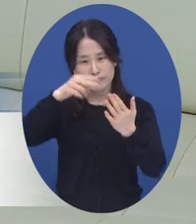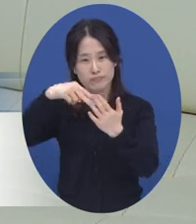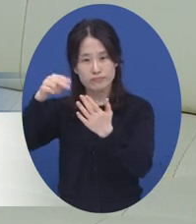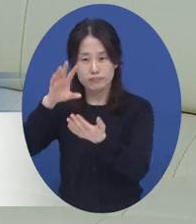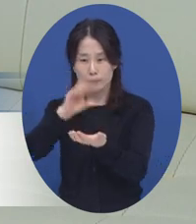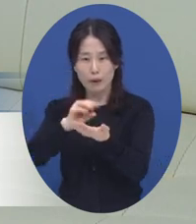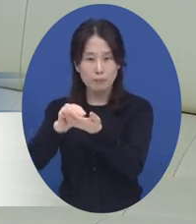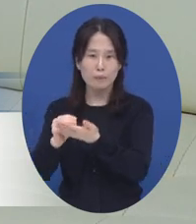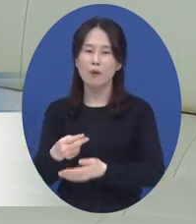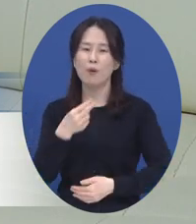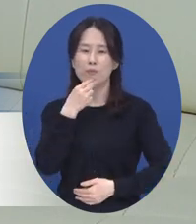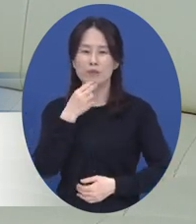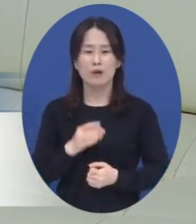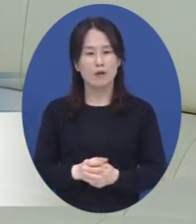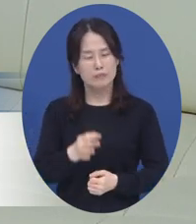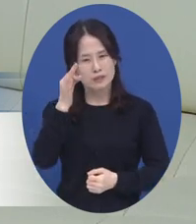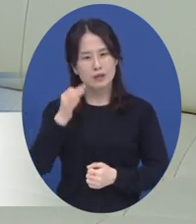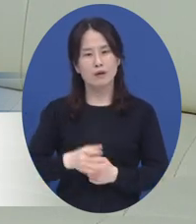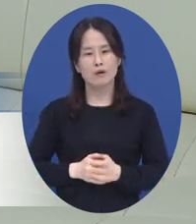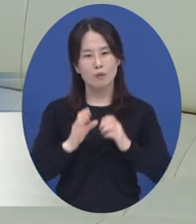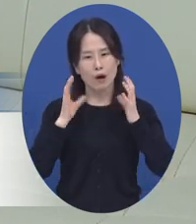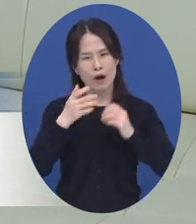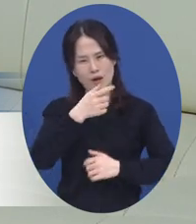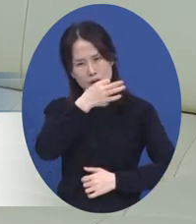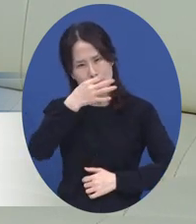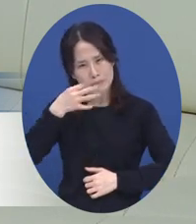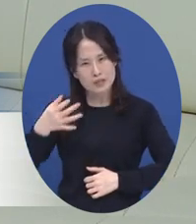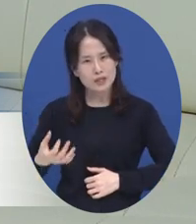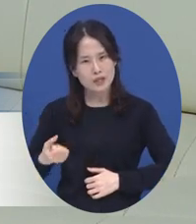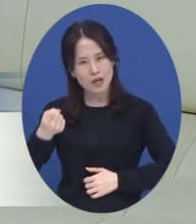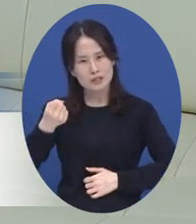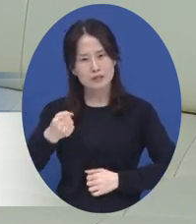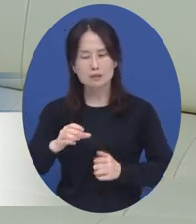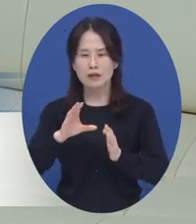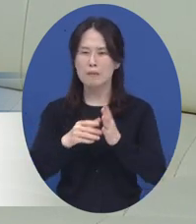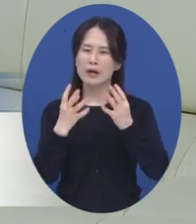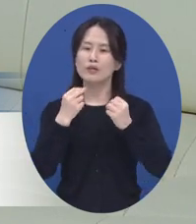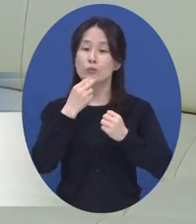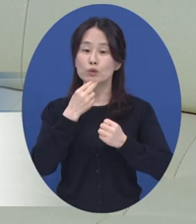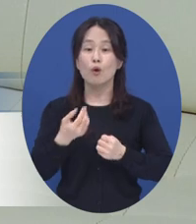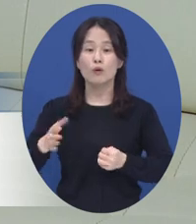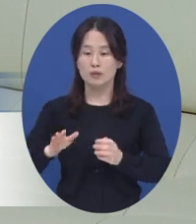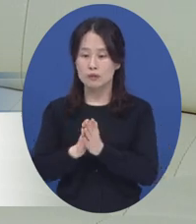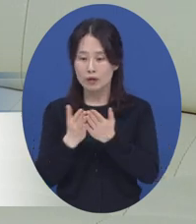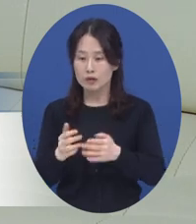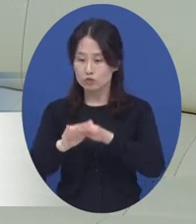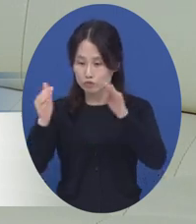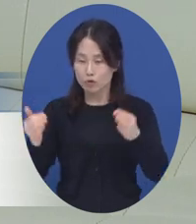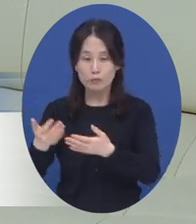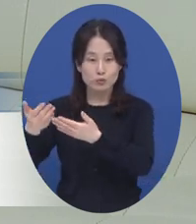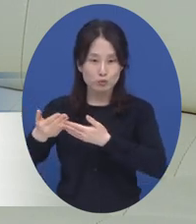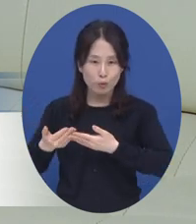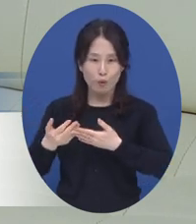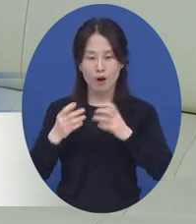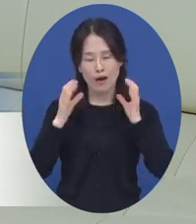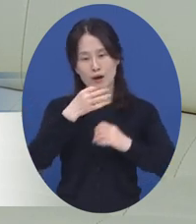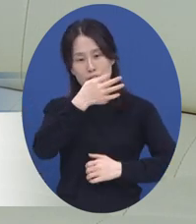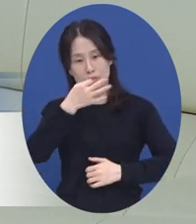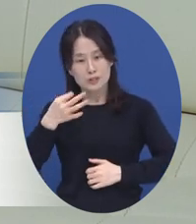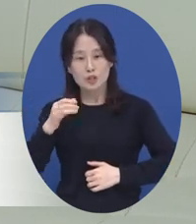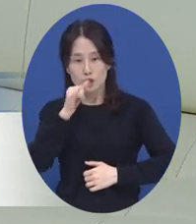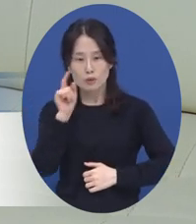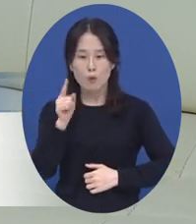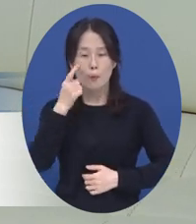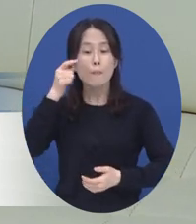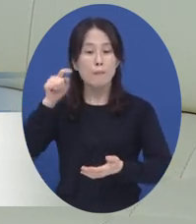비싸기도 하고 아이가 흥미를 갖는 경우 같잖아요 예 많지 않은데 이렇게 채 꼴아 미루어 주시니까 아이가 흥미있어 하는